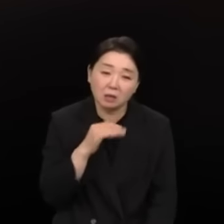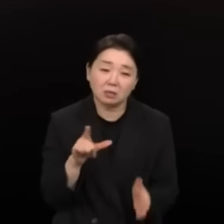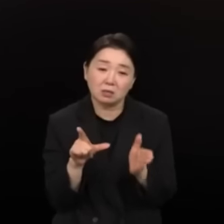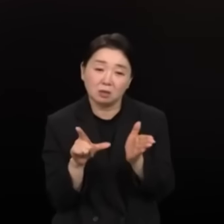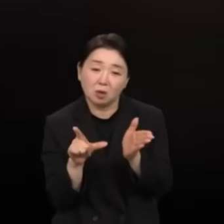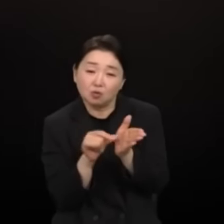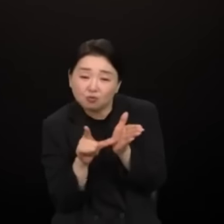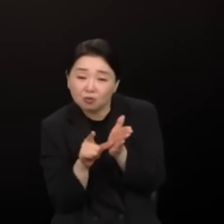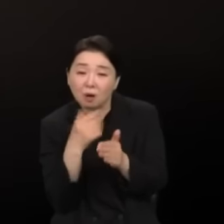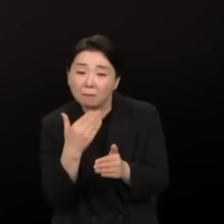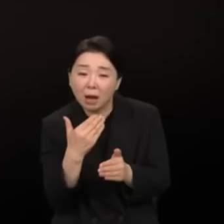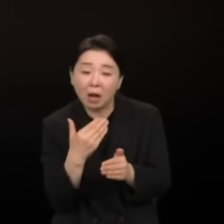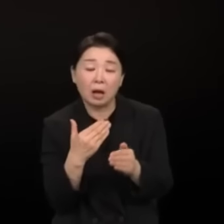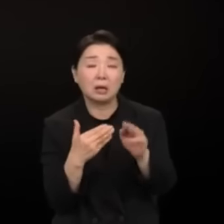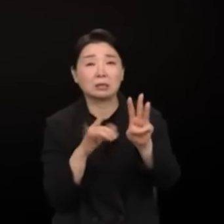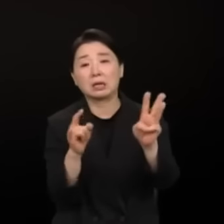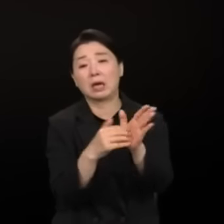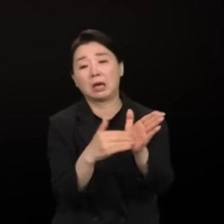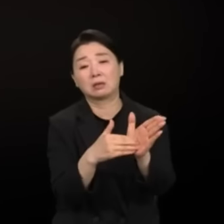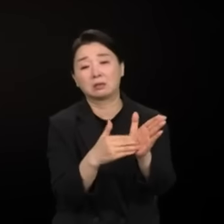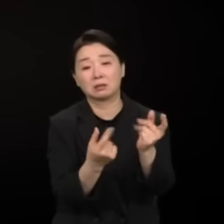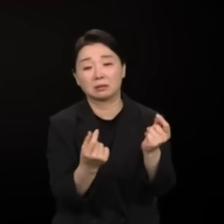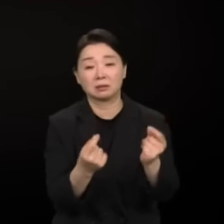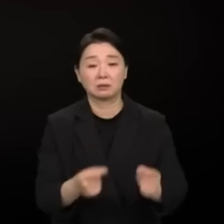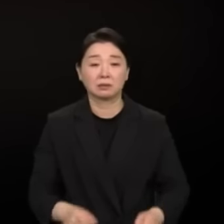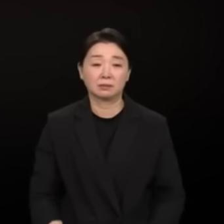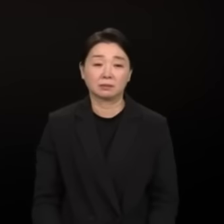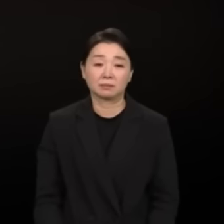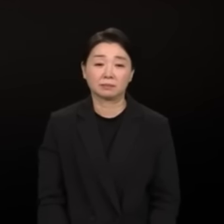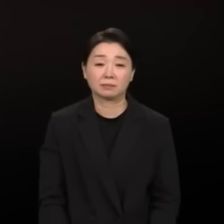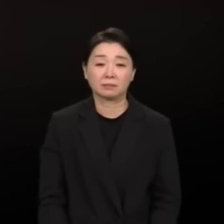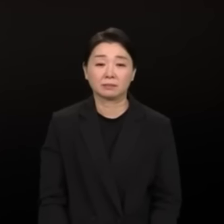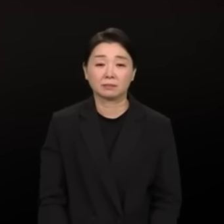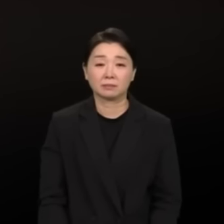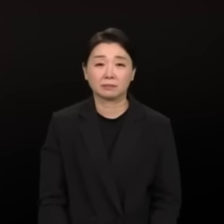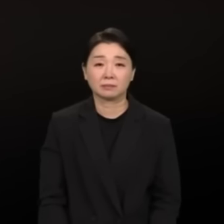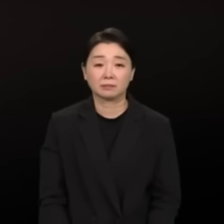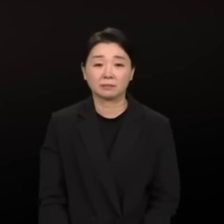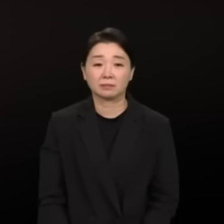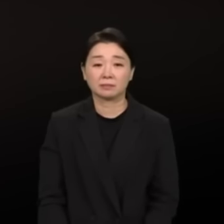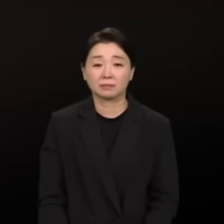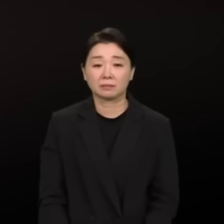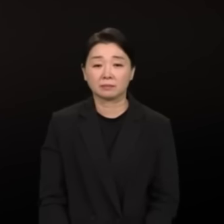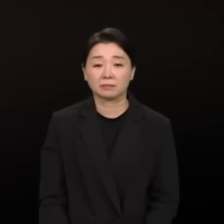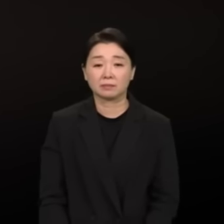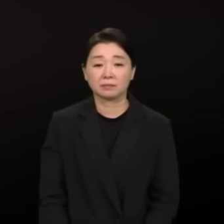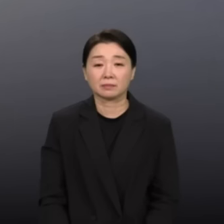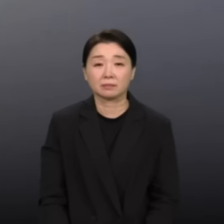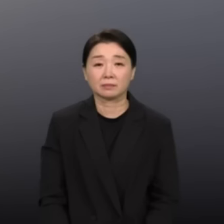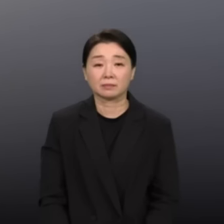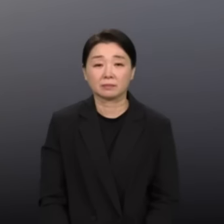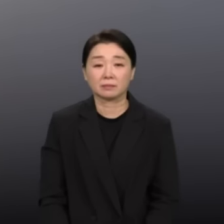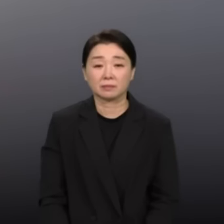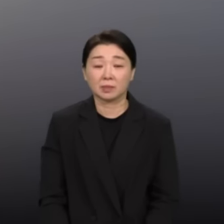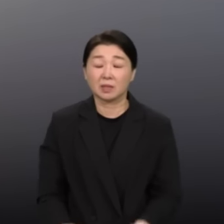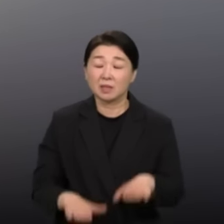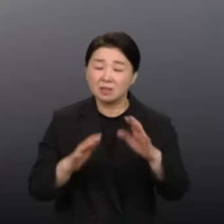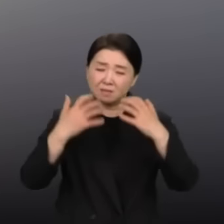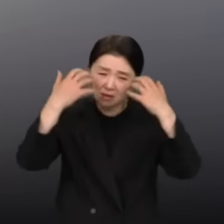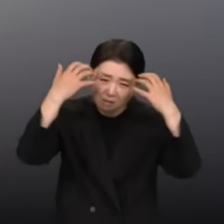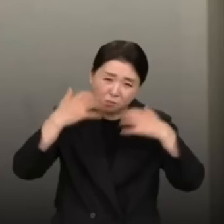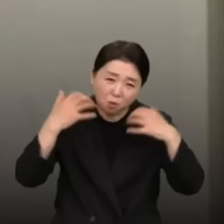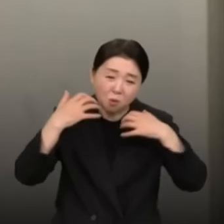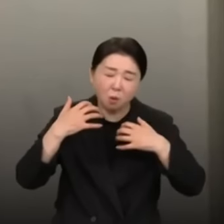charging port open up and there's only 3 working currently at Oak Brook Center. 이번엔